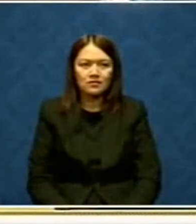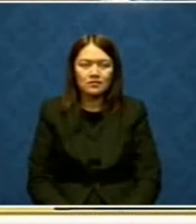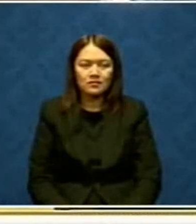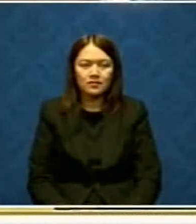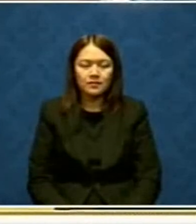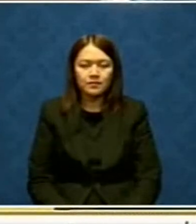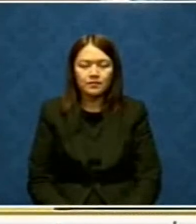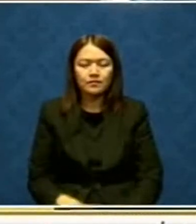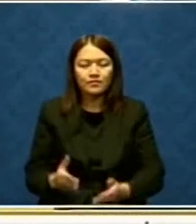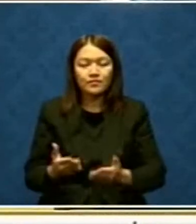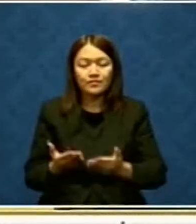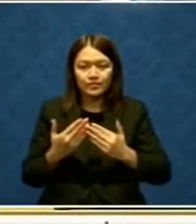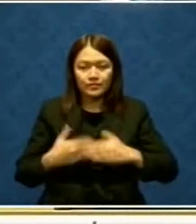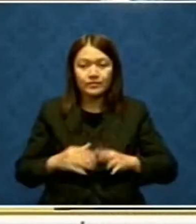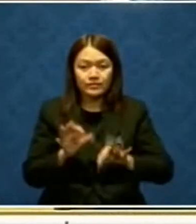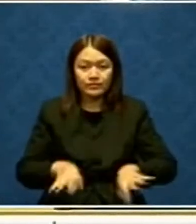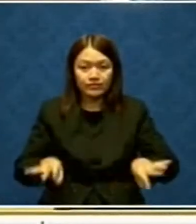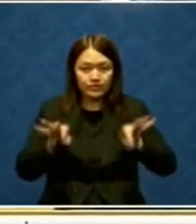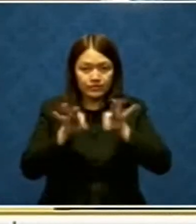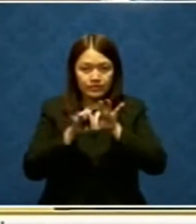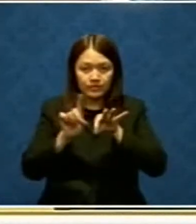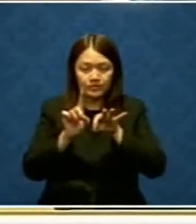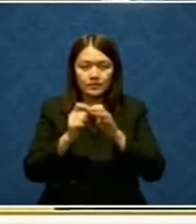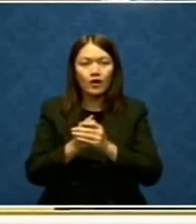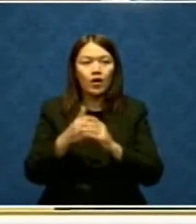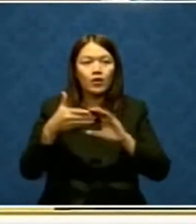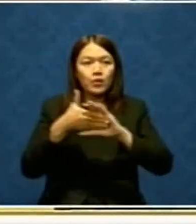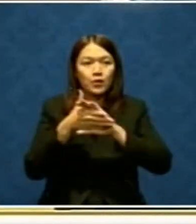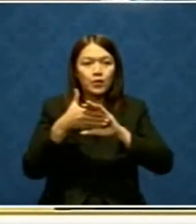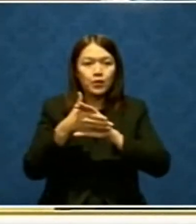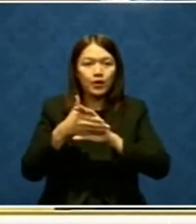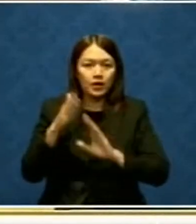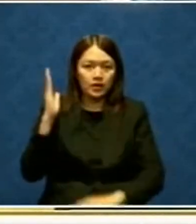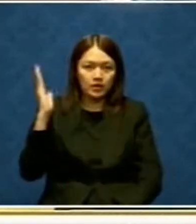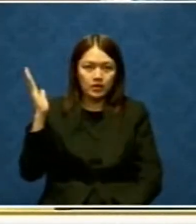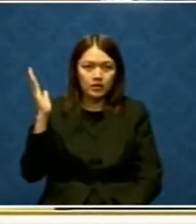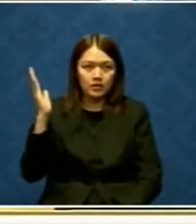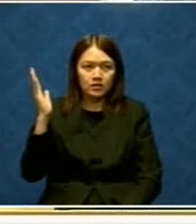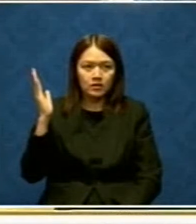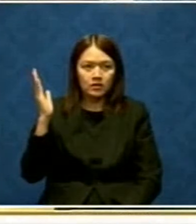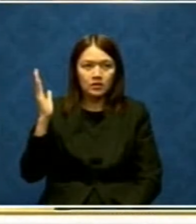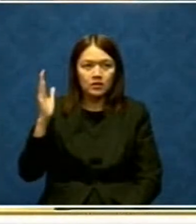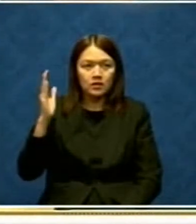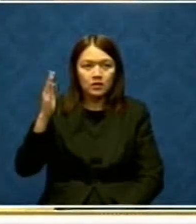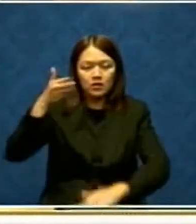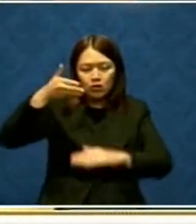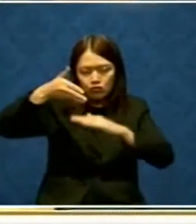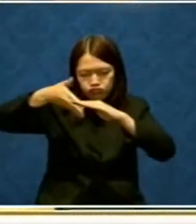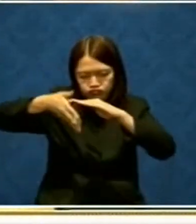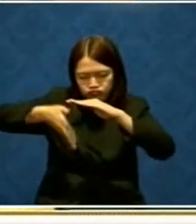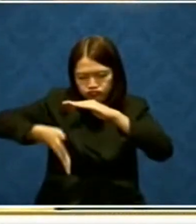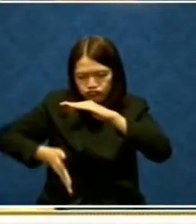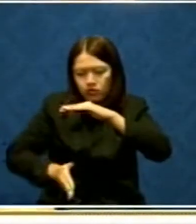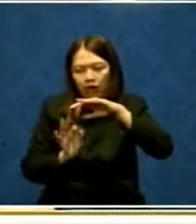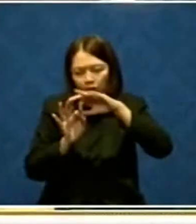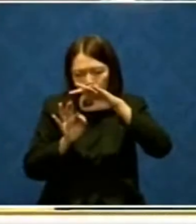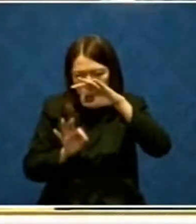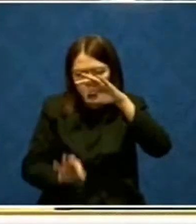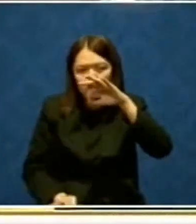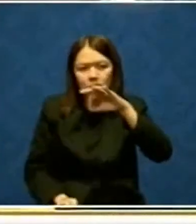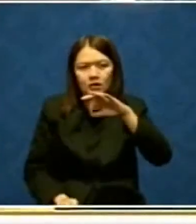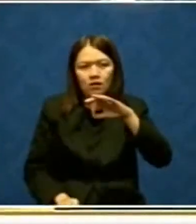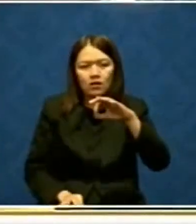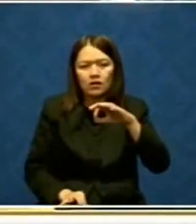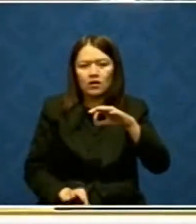อีกเรื่องนึงที่สำคัญที่สุดท่านประธานสำหรับผมขอสไลด์ด้วยนะครับหน้าที่2ครับความลึกท่านประธานอ่าวไทยเนี่ยมันลึกเฉลี่ย